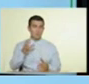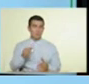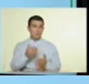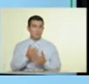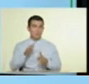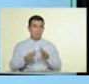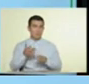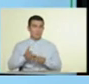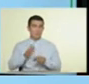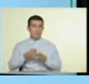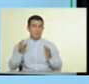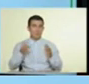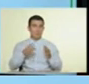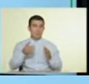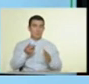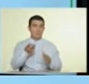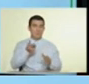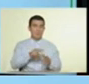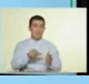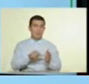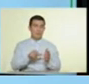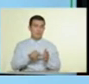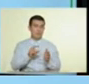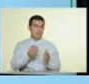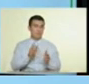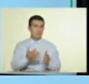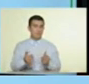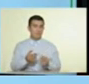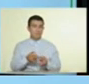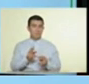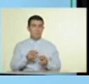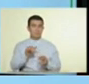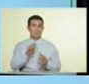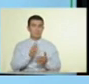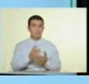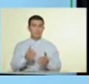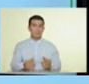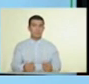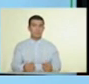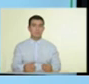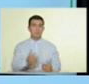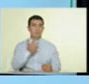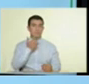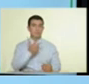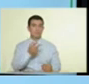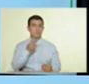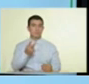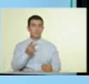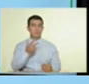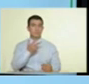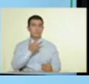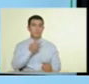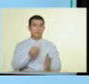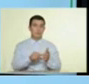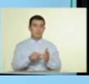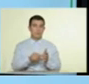bo'lsa, tarvuzning ikkitasi ham 6 kilogram bo'ladi. Chunki 3 ni 2 ga ko'paytirsak